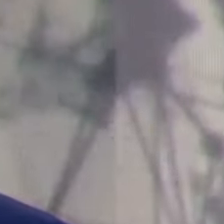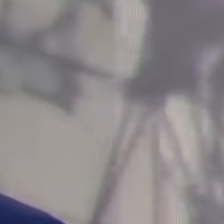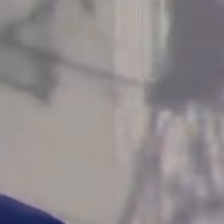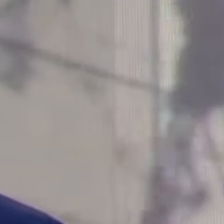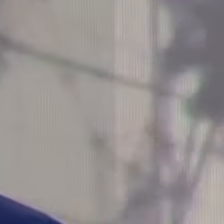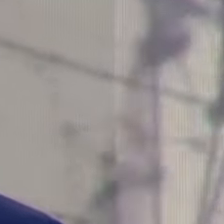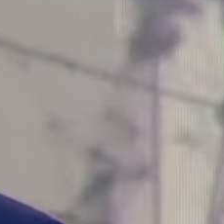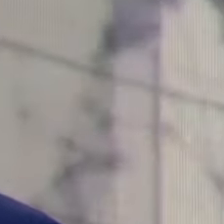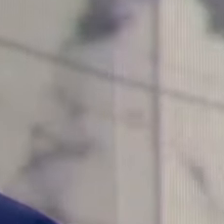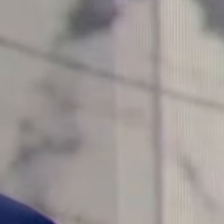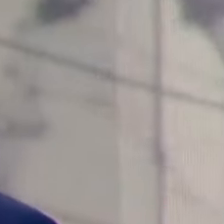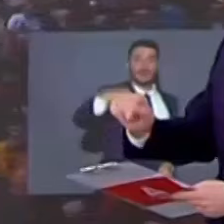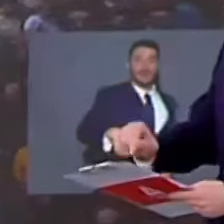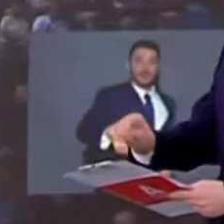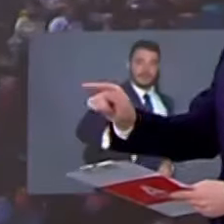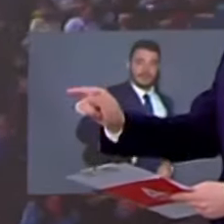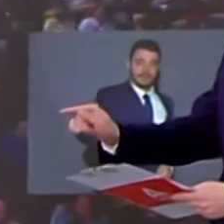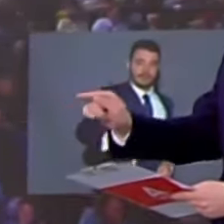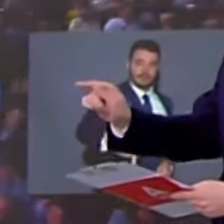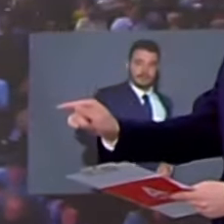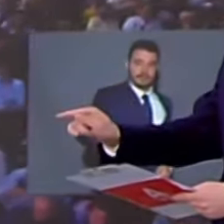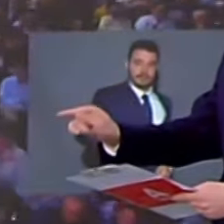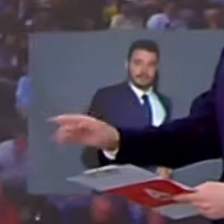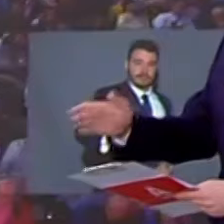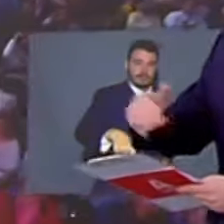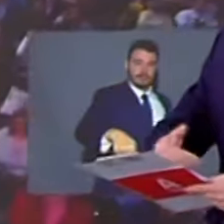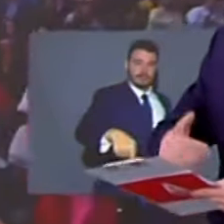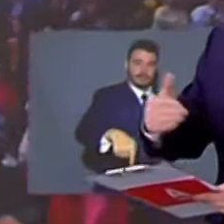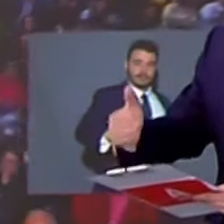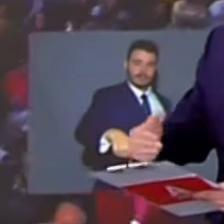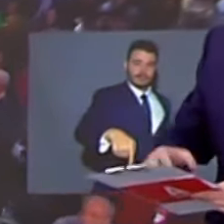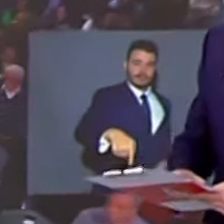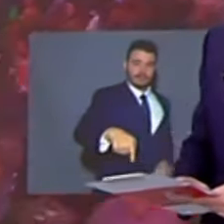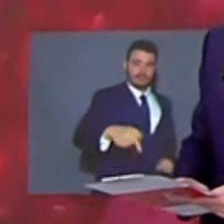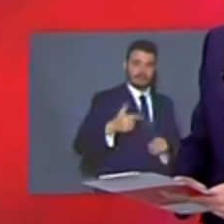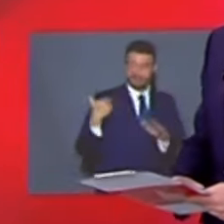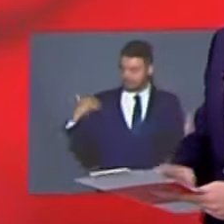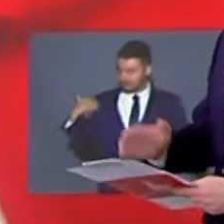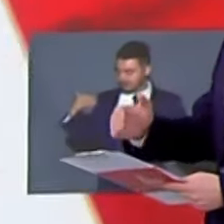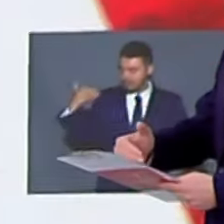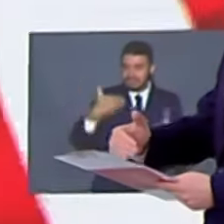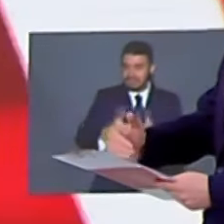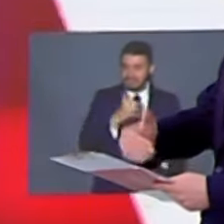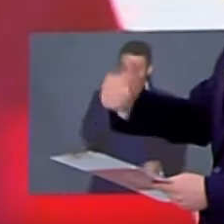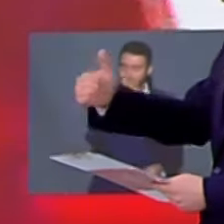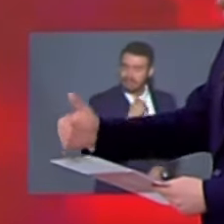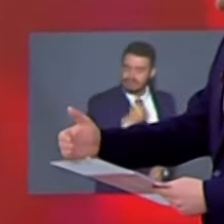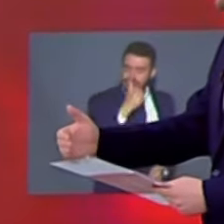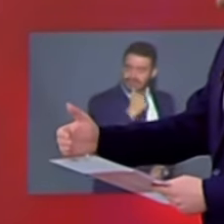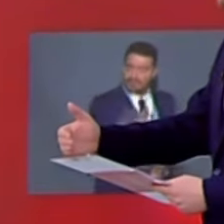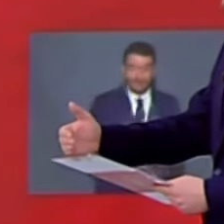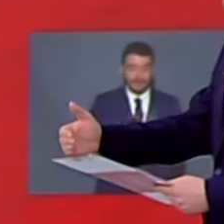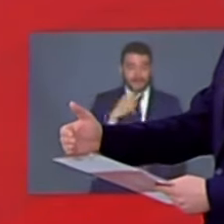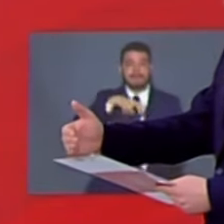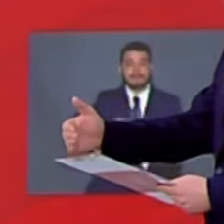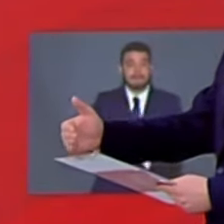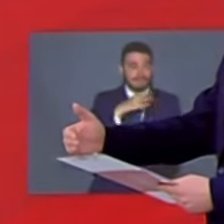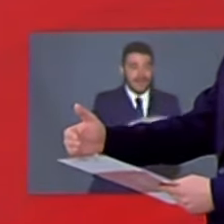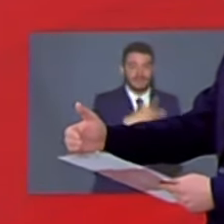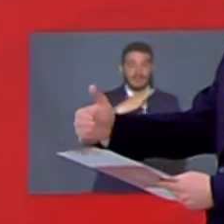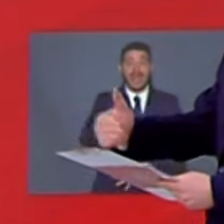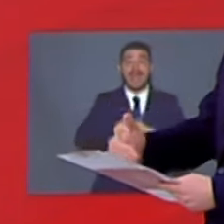Όλγας Γεροβασίλη και των τριών. Όχι μόνο του Νίκου Παπά και του Σοκράτη Φάμελου. Και ο κύριος Τσίπρας. Και ο κύριος Γιώργος Τσίπρας. Ο Σοκράτης Φάμελος παρουσίασε την